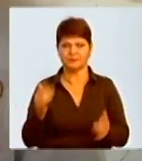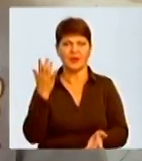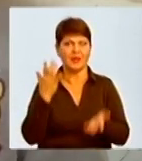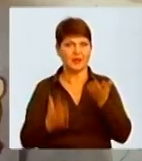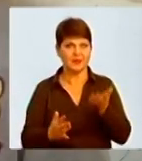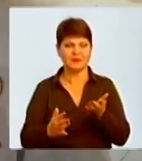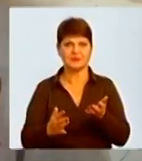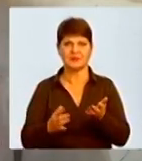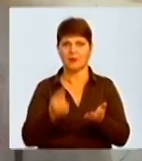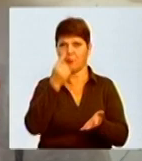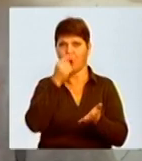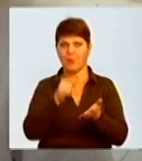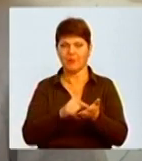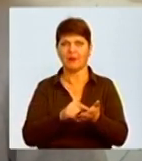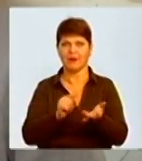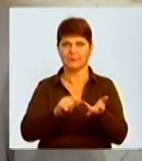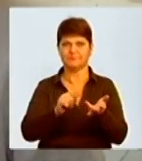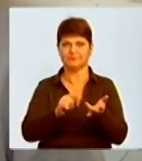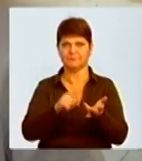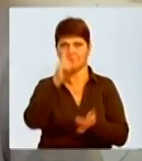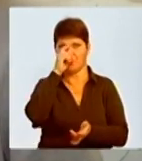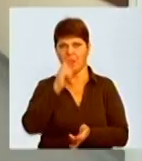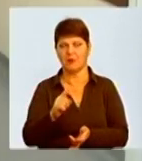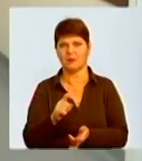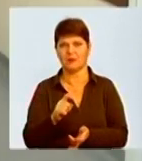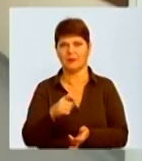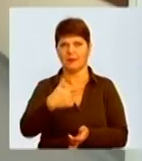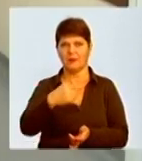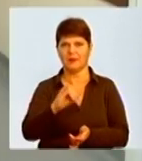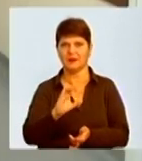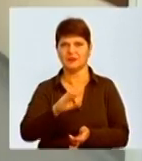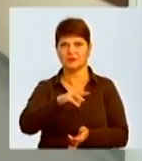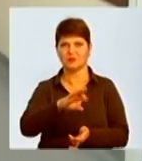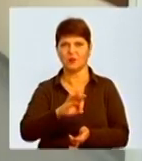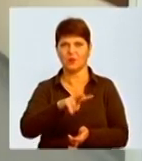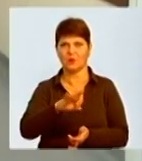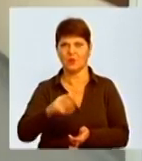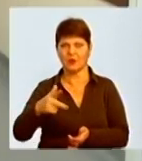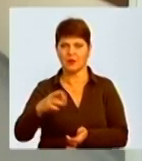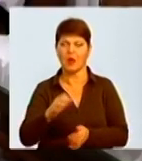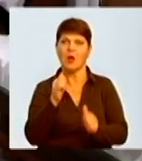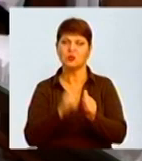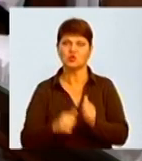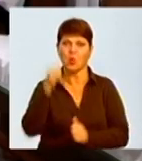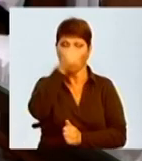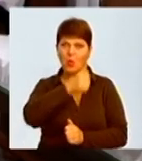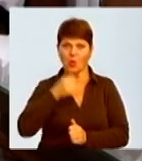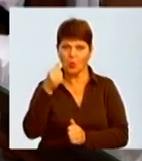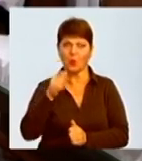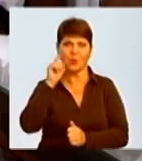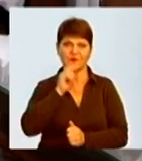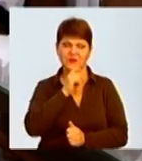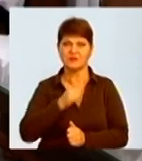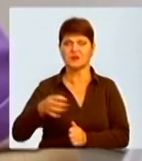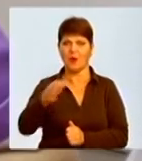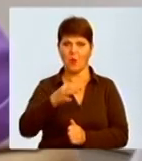прийде гістологія. Дуже погані аналізи. Щороку у Вінницькій області рак молочної залози діагностують у понад